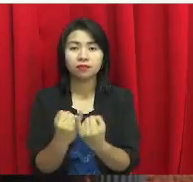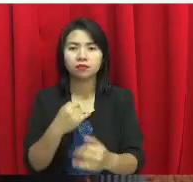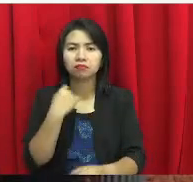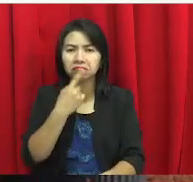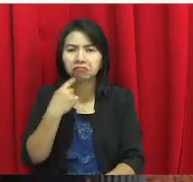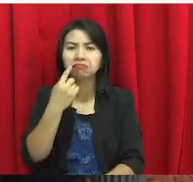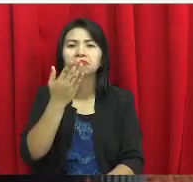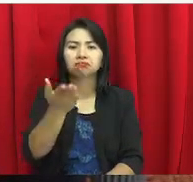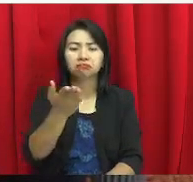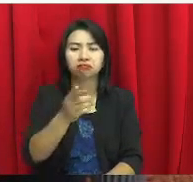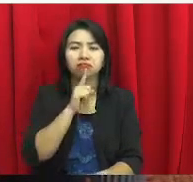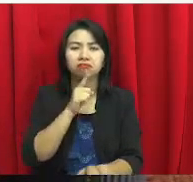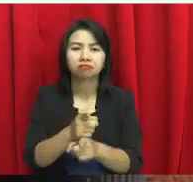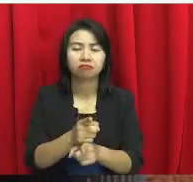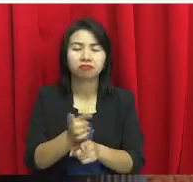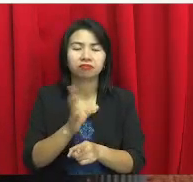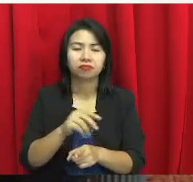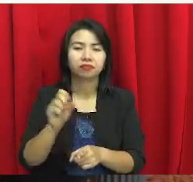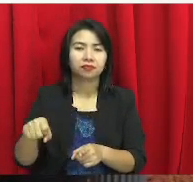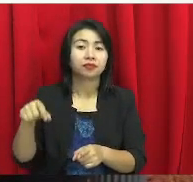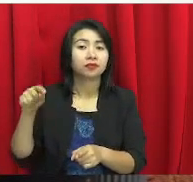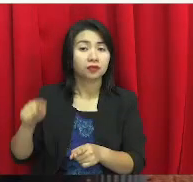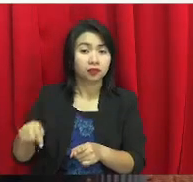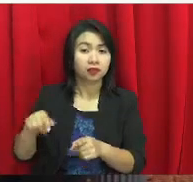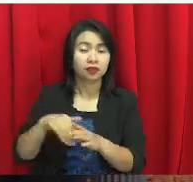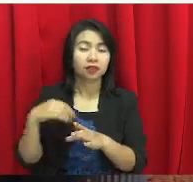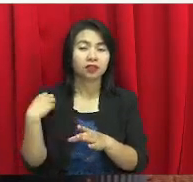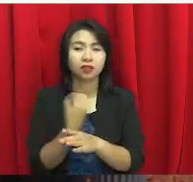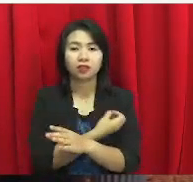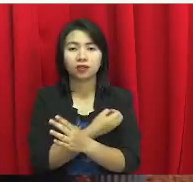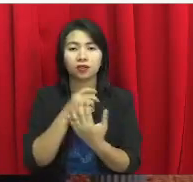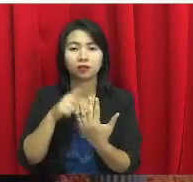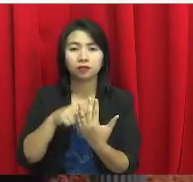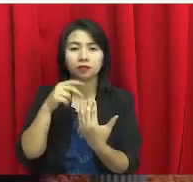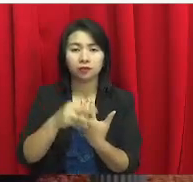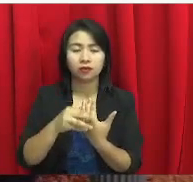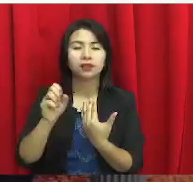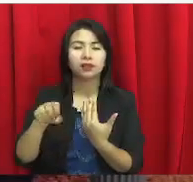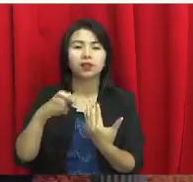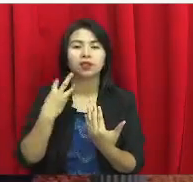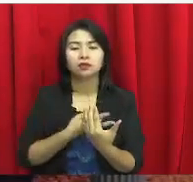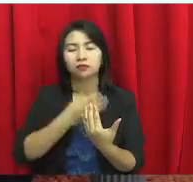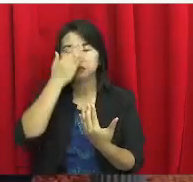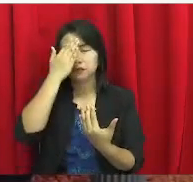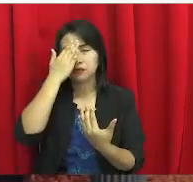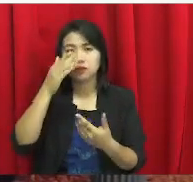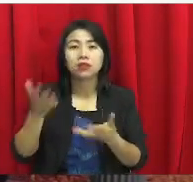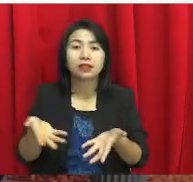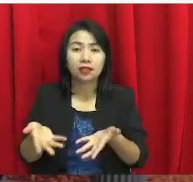Sir Maki, dito sa programa natin, sa episode natin ng Thursday episode,